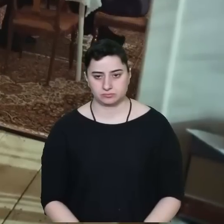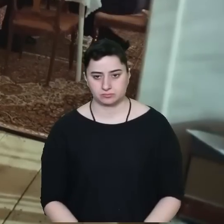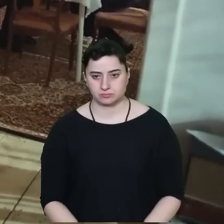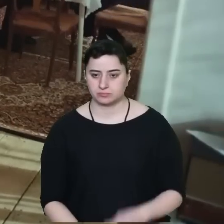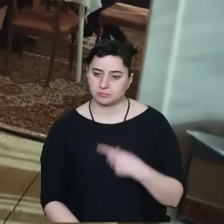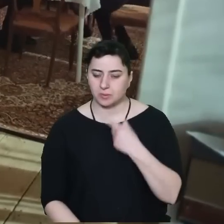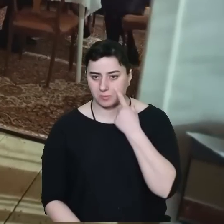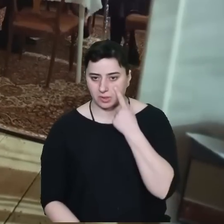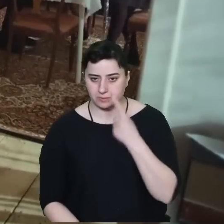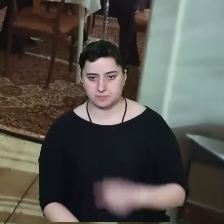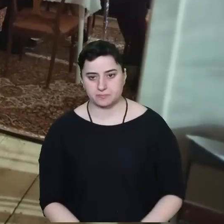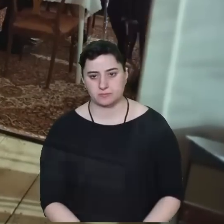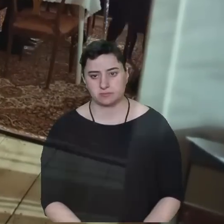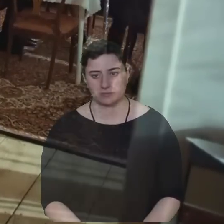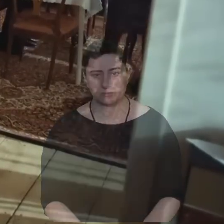Gel bakalım.